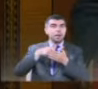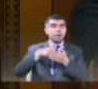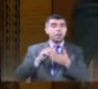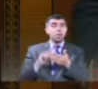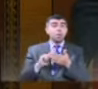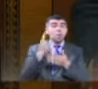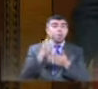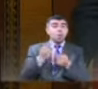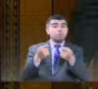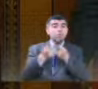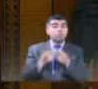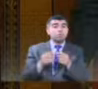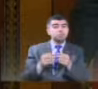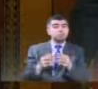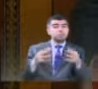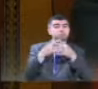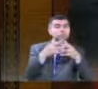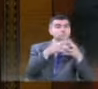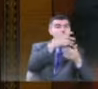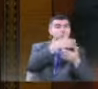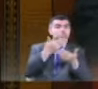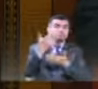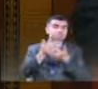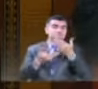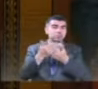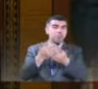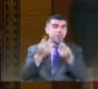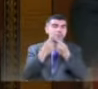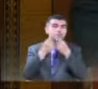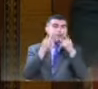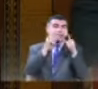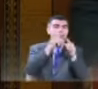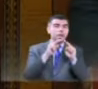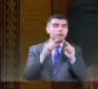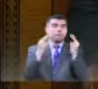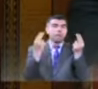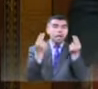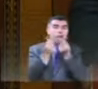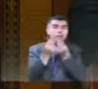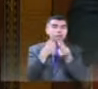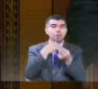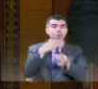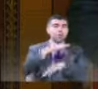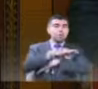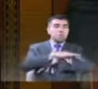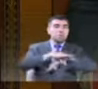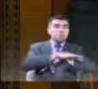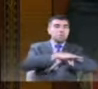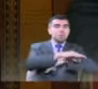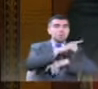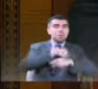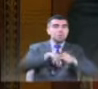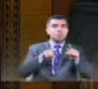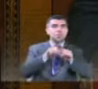توج مسار تحالفاته المتميزة مع مجموعة من الدول والمؤسسات الدولية بتموقعه في